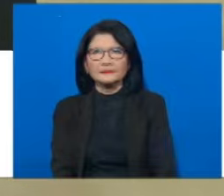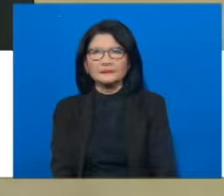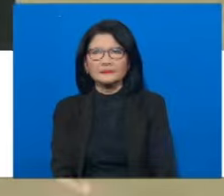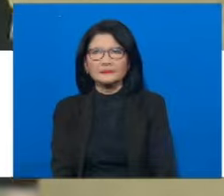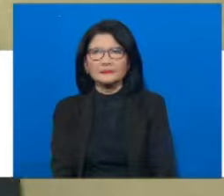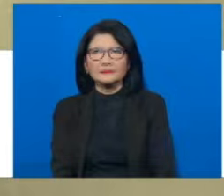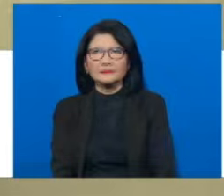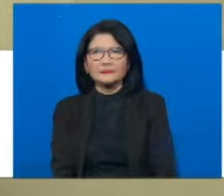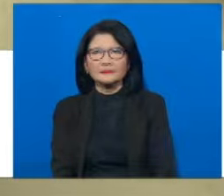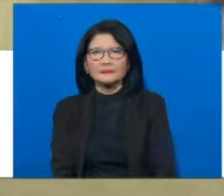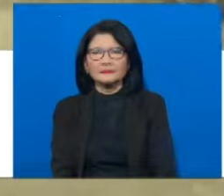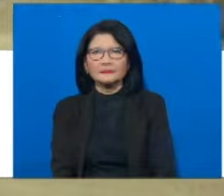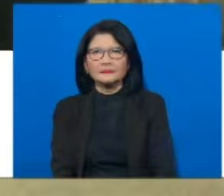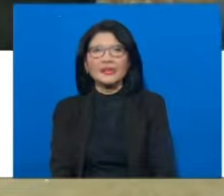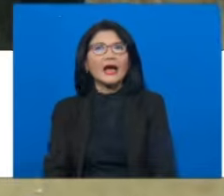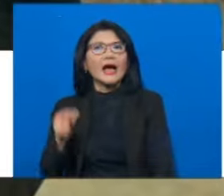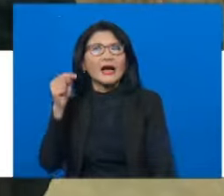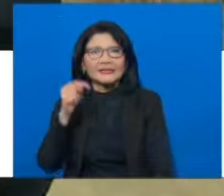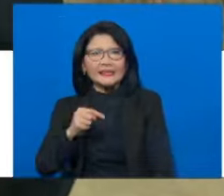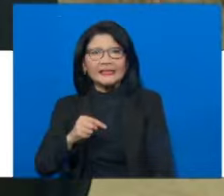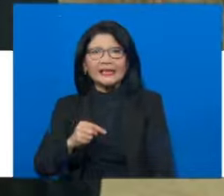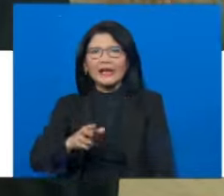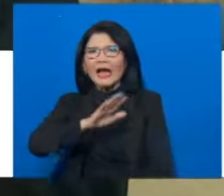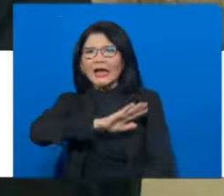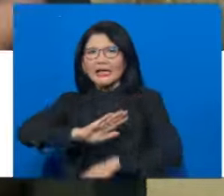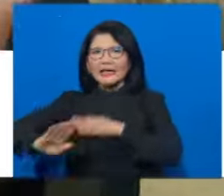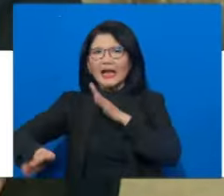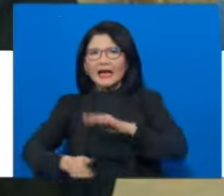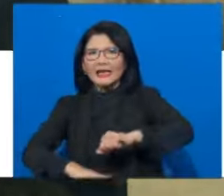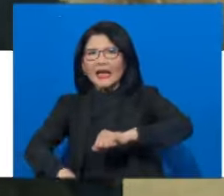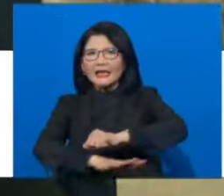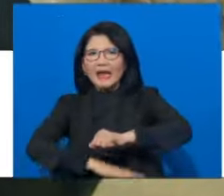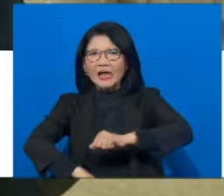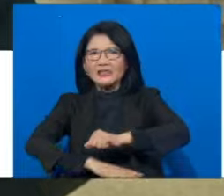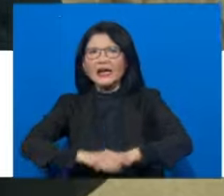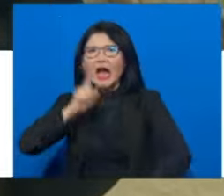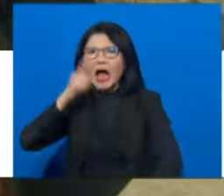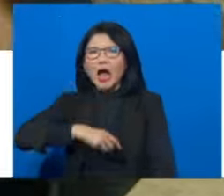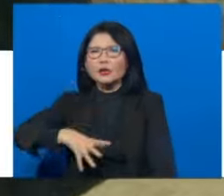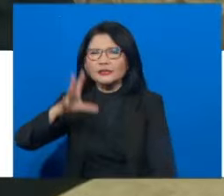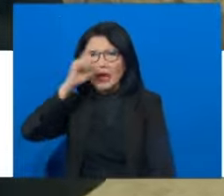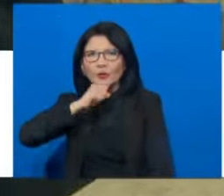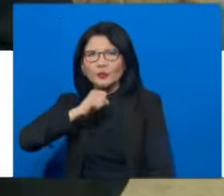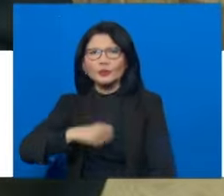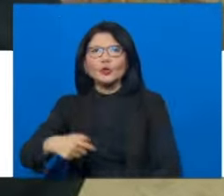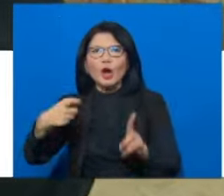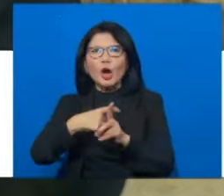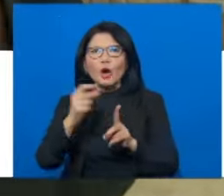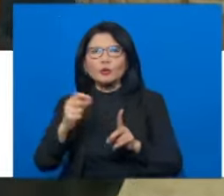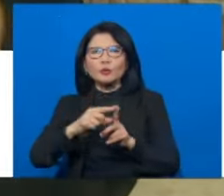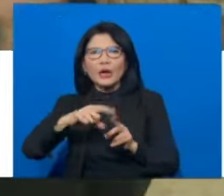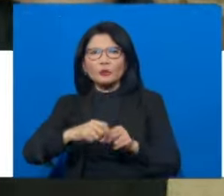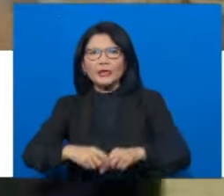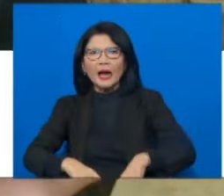sejaj Nah jadi ini memang salah satu gerakan dasar pencak silat yang harus dikuasai adalah kuda-kuda ya ini posisi kaki